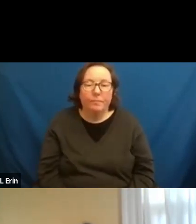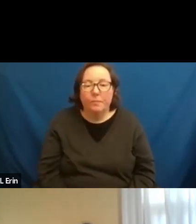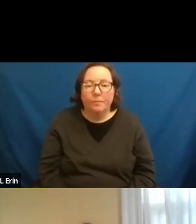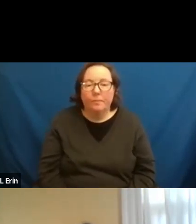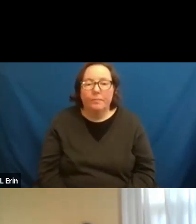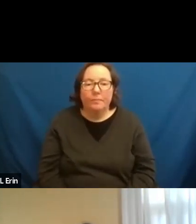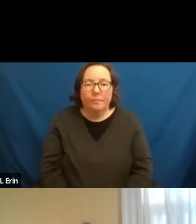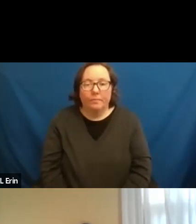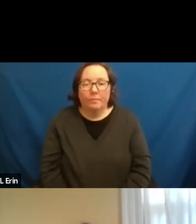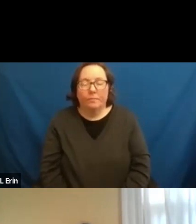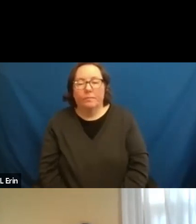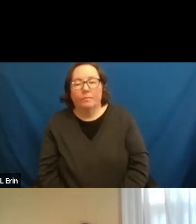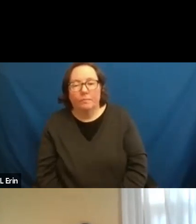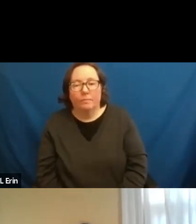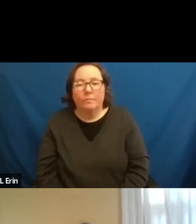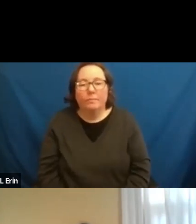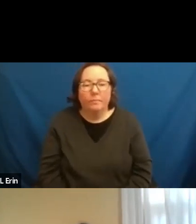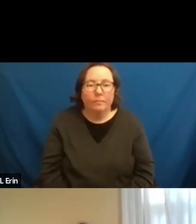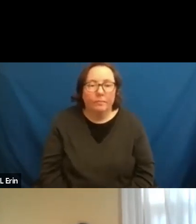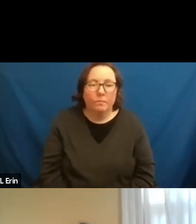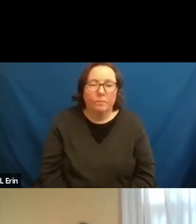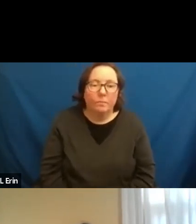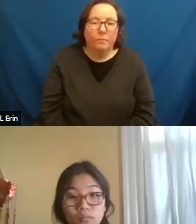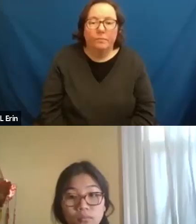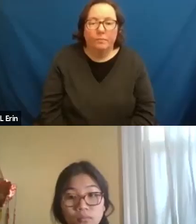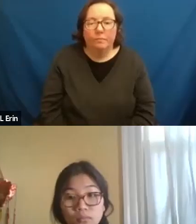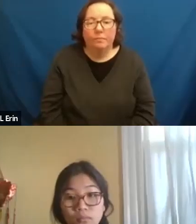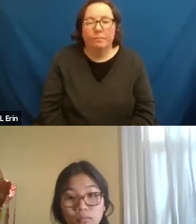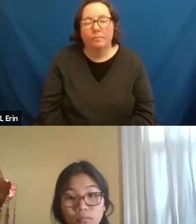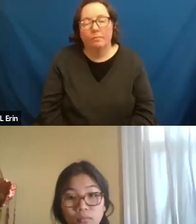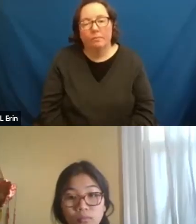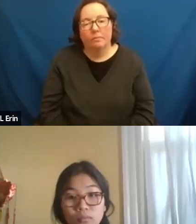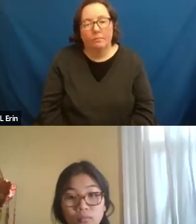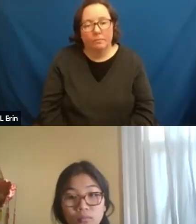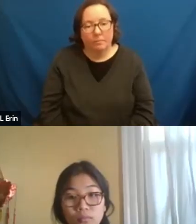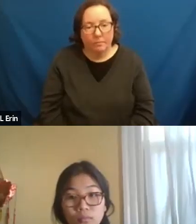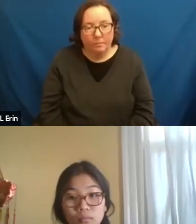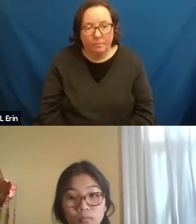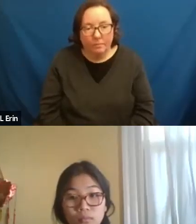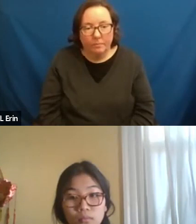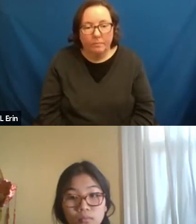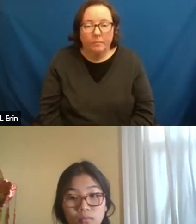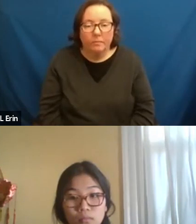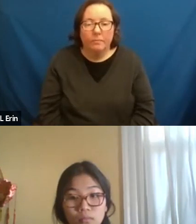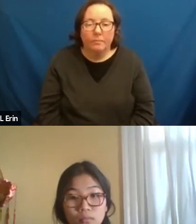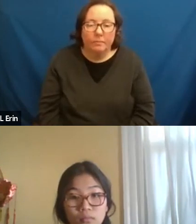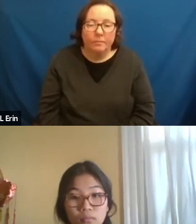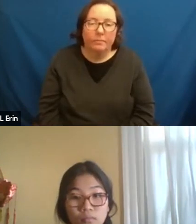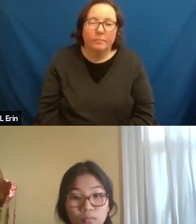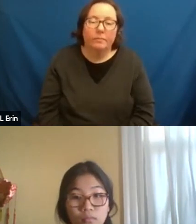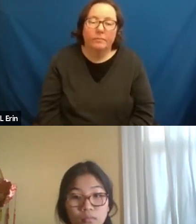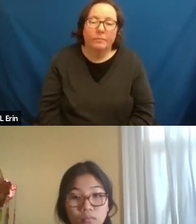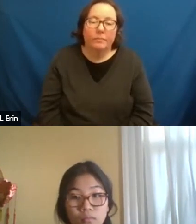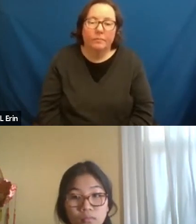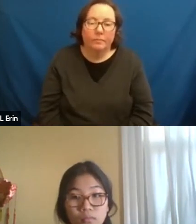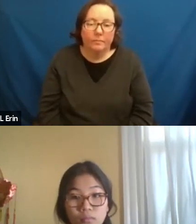到熒光屏下面有個地球儀，咁佢撳呢個地球儀揀 Chinese，咁就係廣東話啦。今日咁如果你用呢個